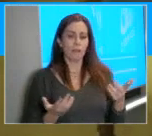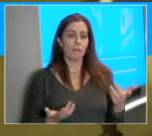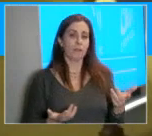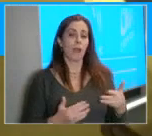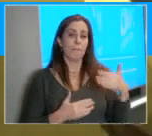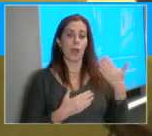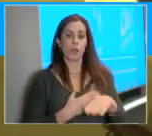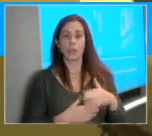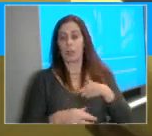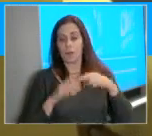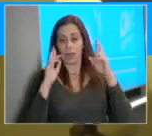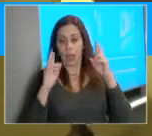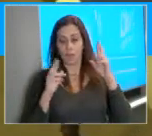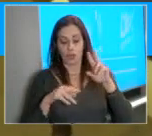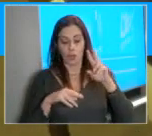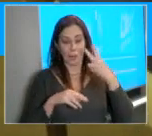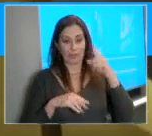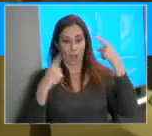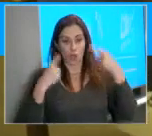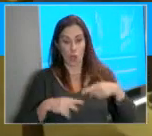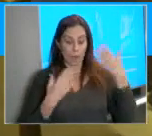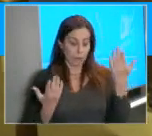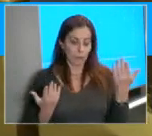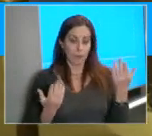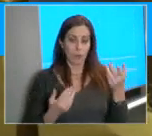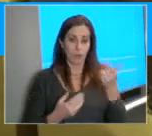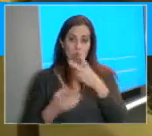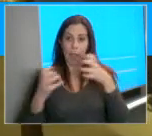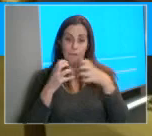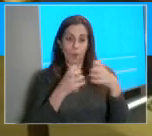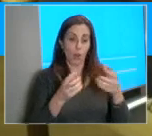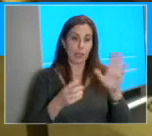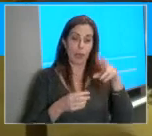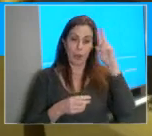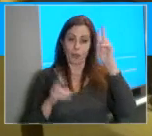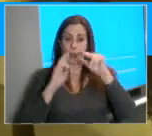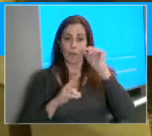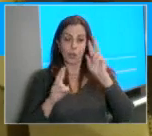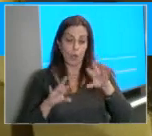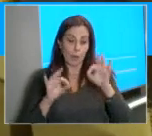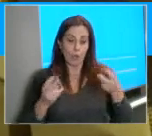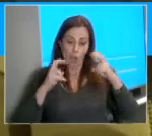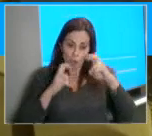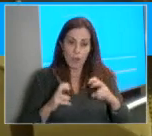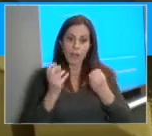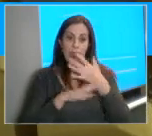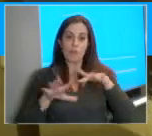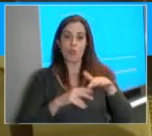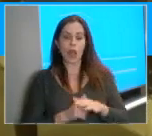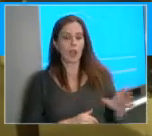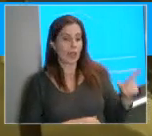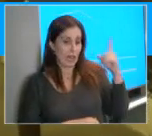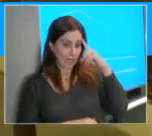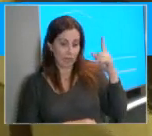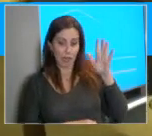יודע, בסופו של דבר אני מקווה שיש עוד 21 ימים. ושתי מפלגות, כחול לבן והליכוד, יוכלו באמת לשבת ולהקים ממשלה.